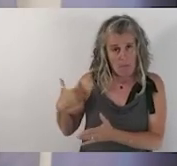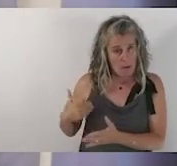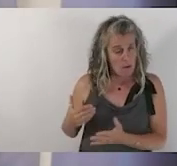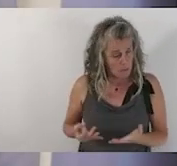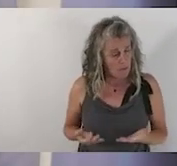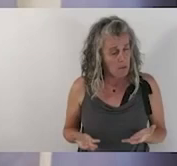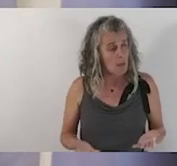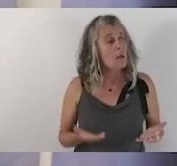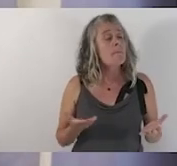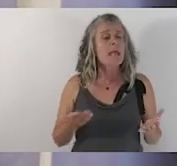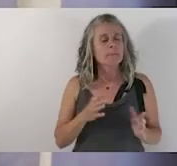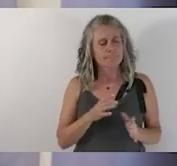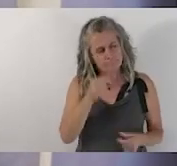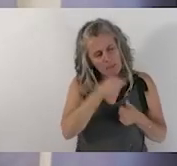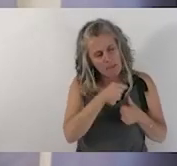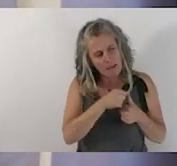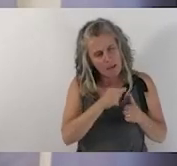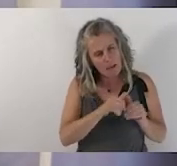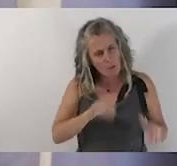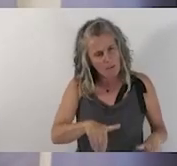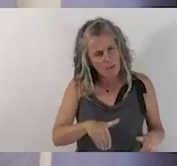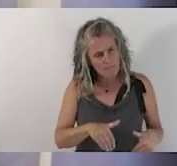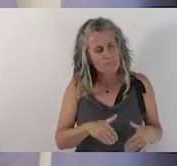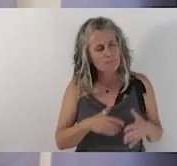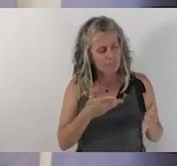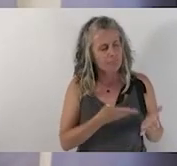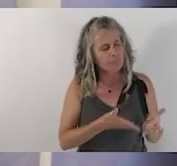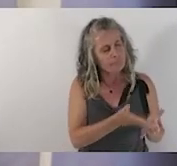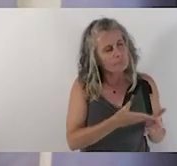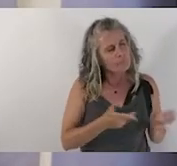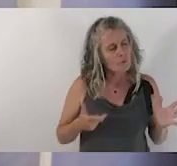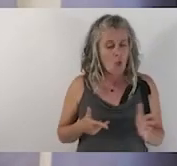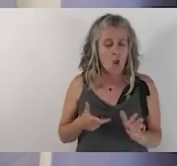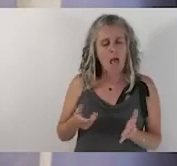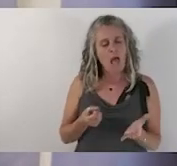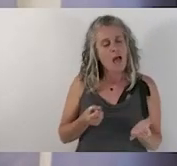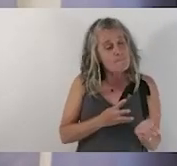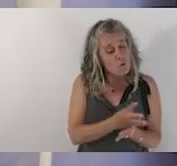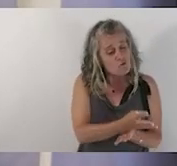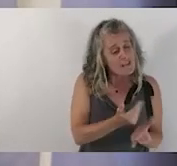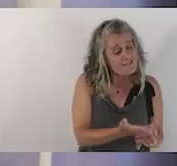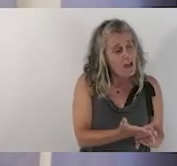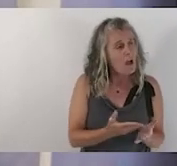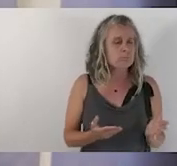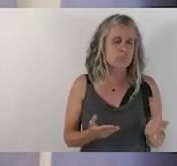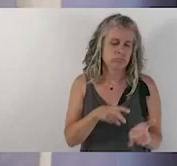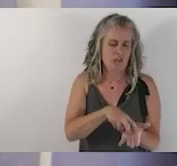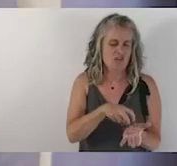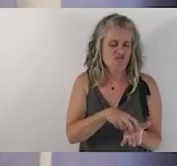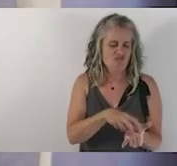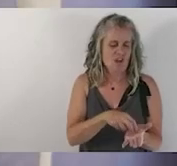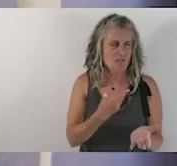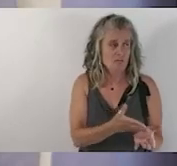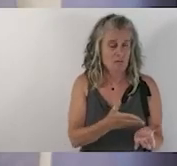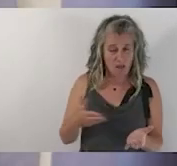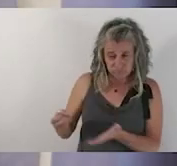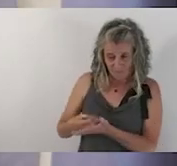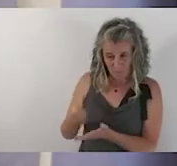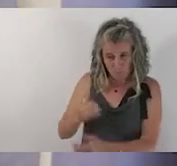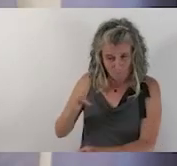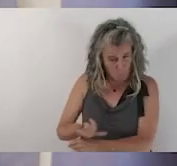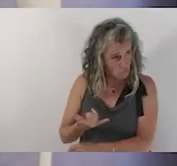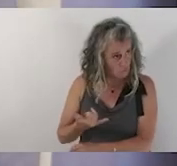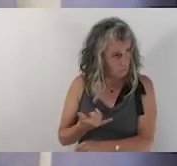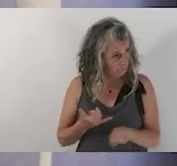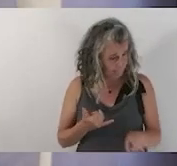à rappeler qu'il y a un certain nombre de fake news qui circulent sur ce projet, notamment sur le jardin qui sera parfaitement maintenu.